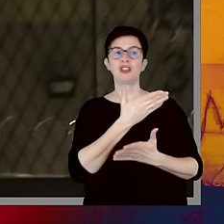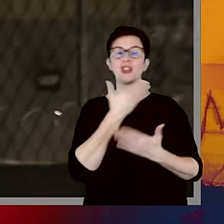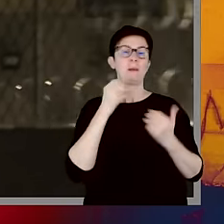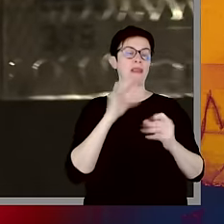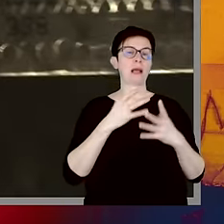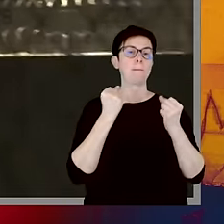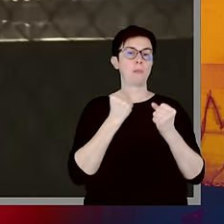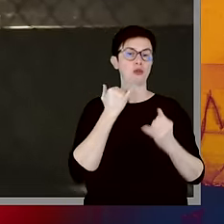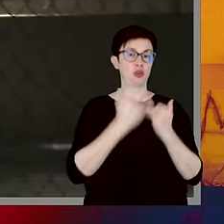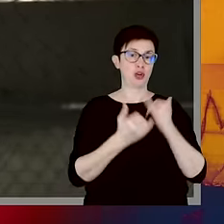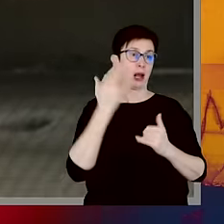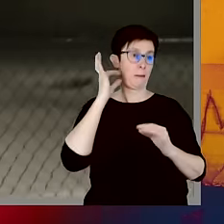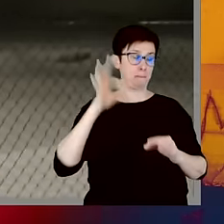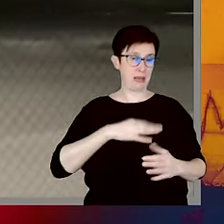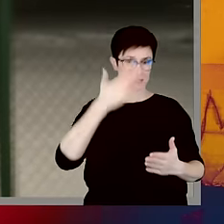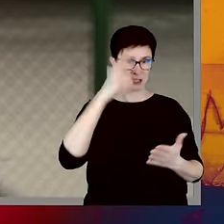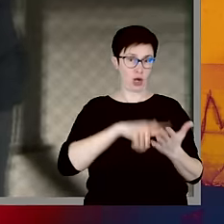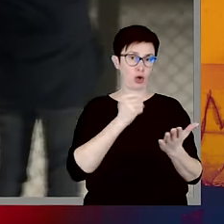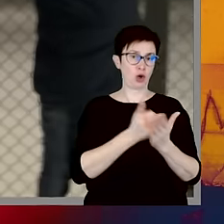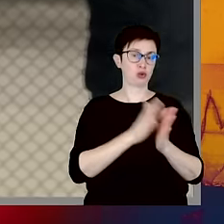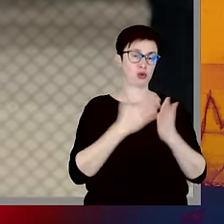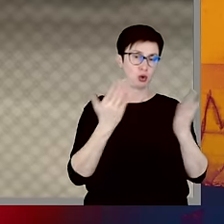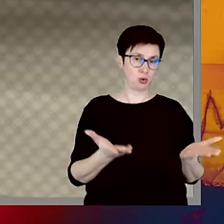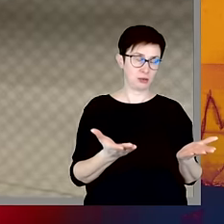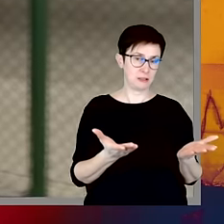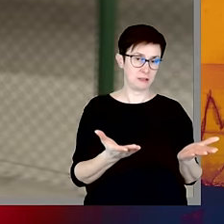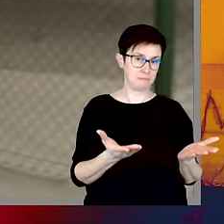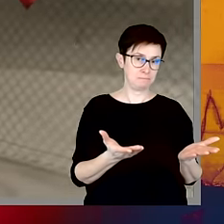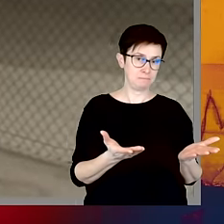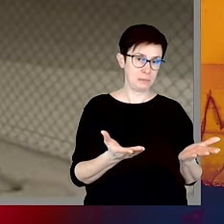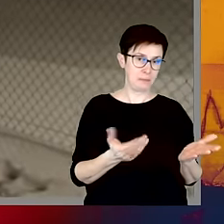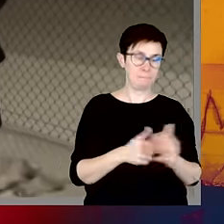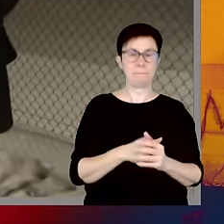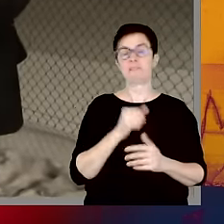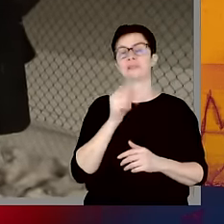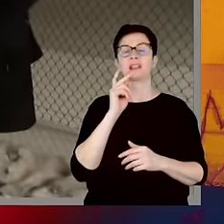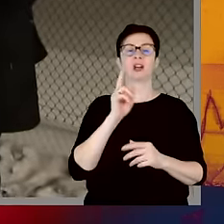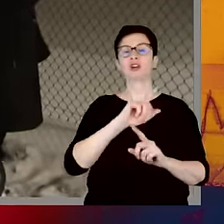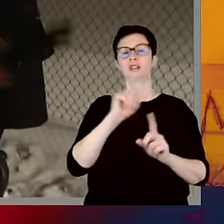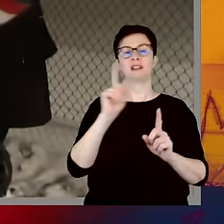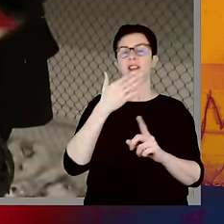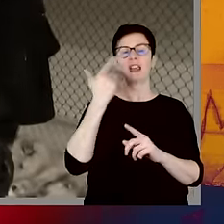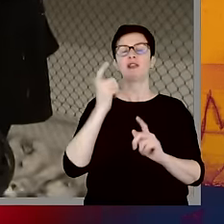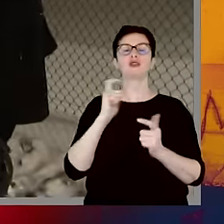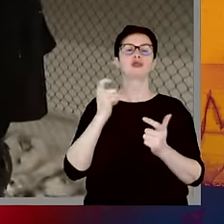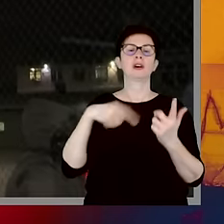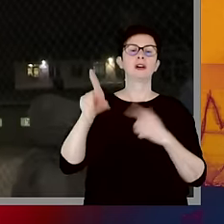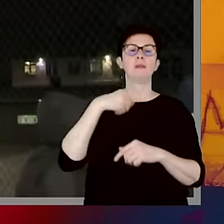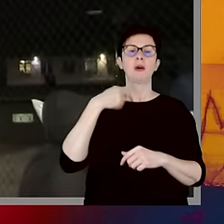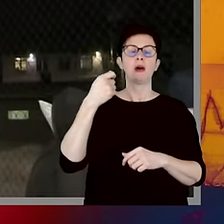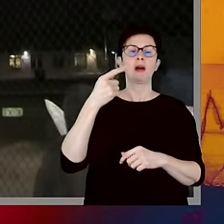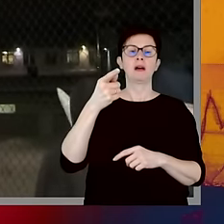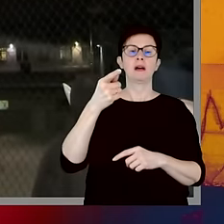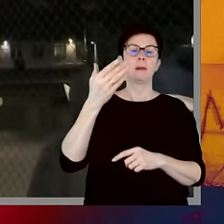zna konstytucję, bo pani biegała z tą konstytucją tam po krakowskim przedmieściu, czy kto wie gdzie jeszcze, wymachiwała pani w